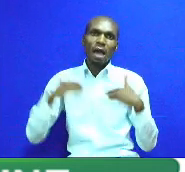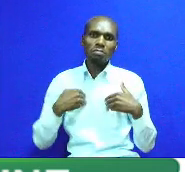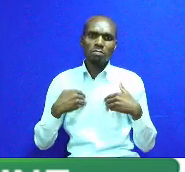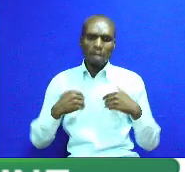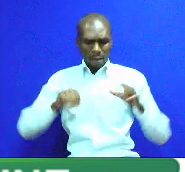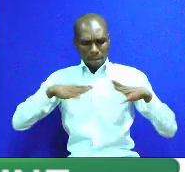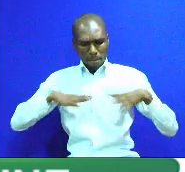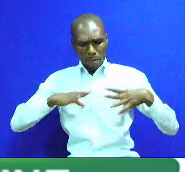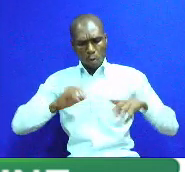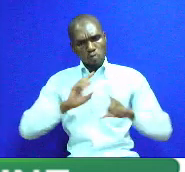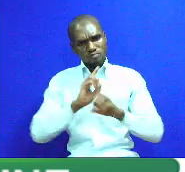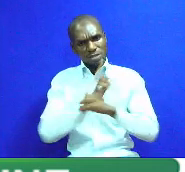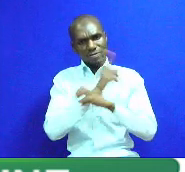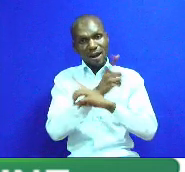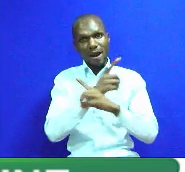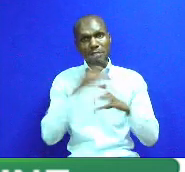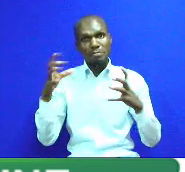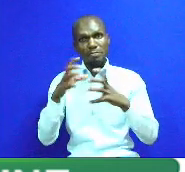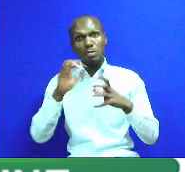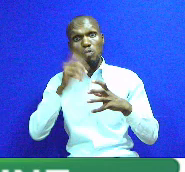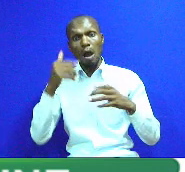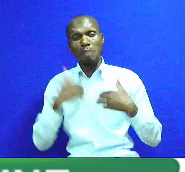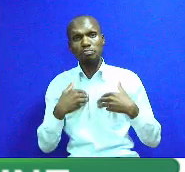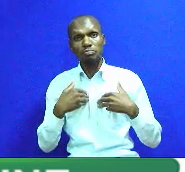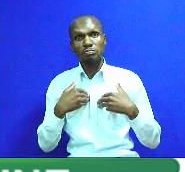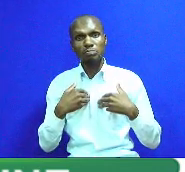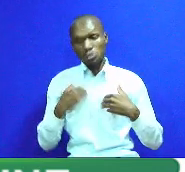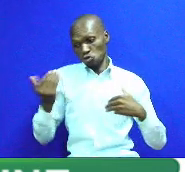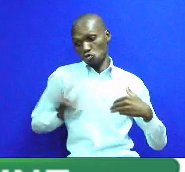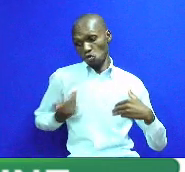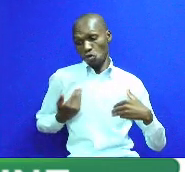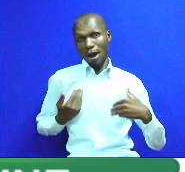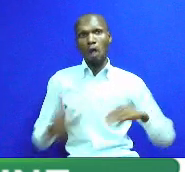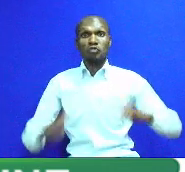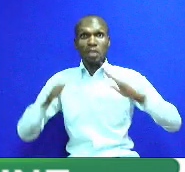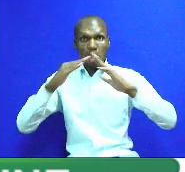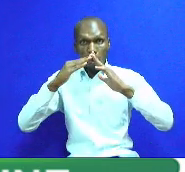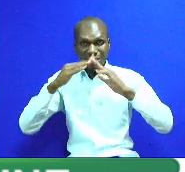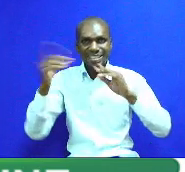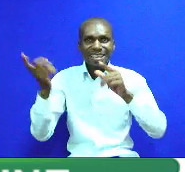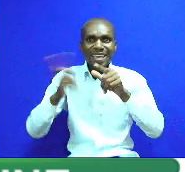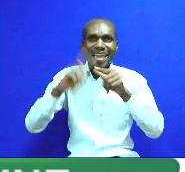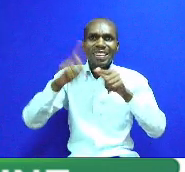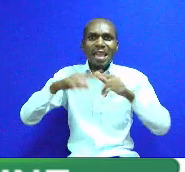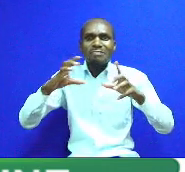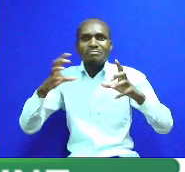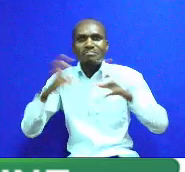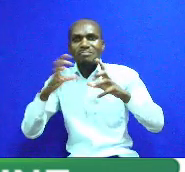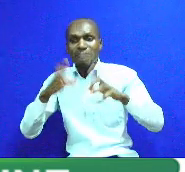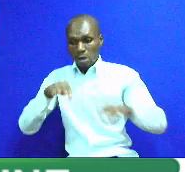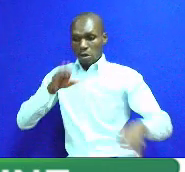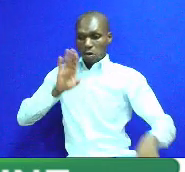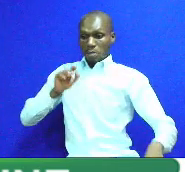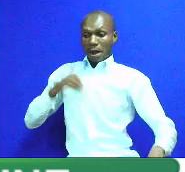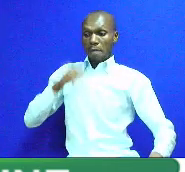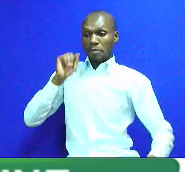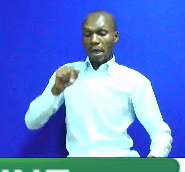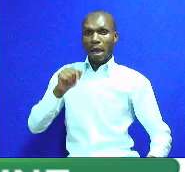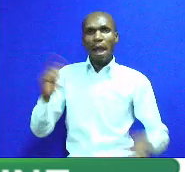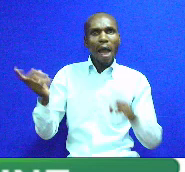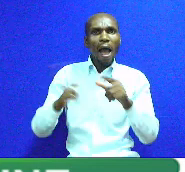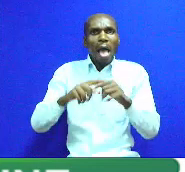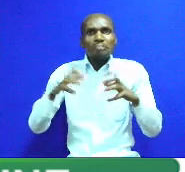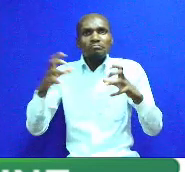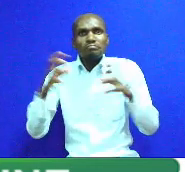watu kama wale wanaomiliki manyumba, tutakuwa na vikundi vya kina mama, tutakuwa